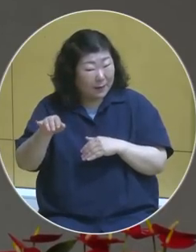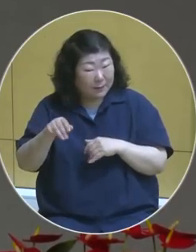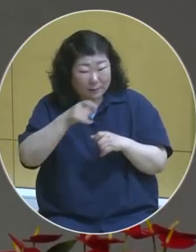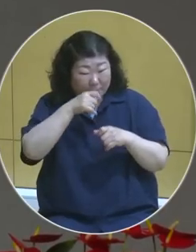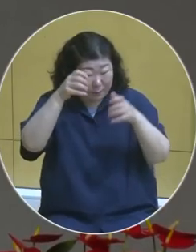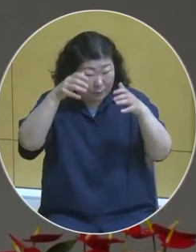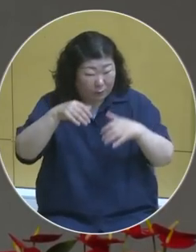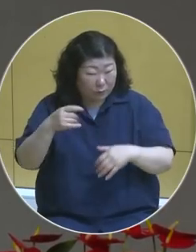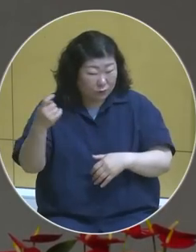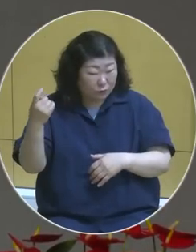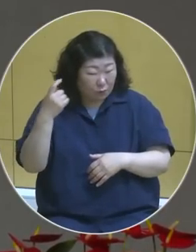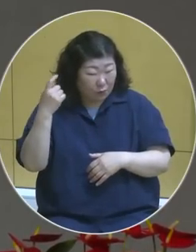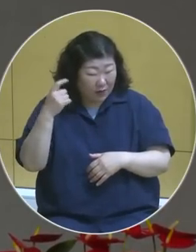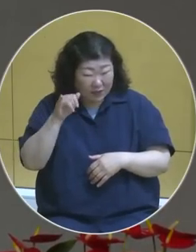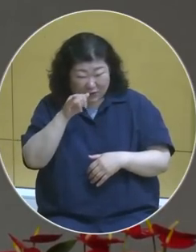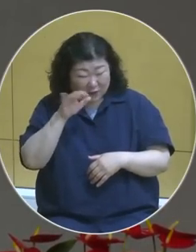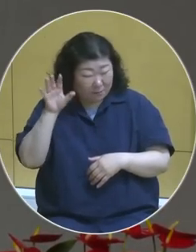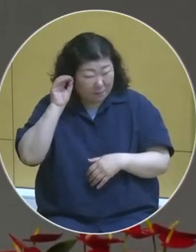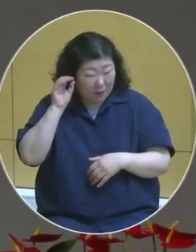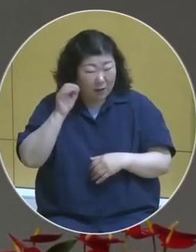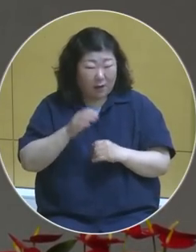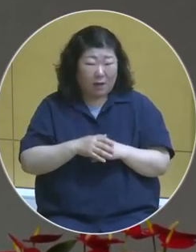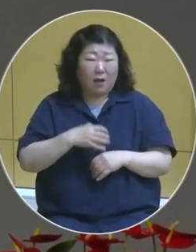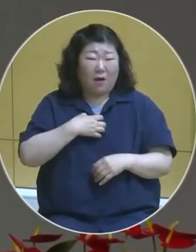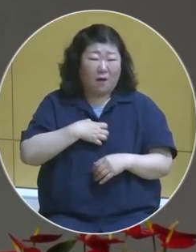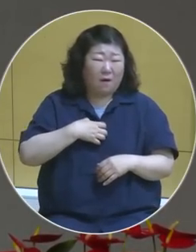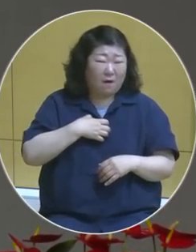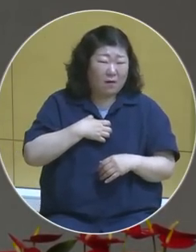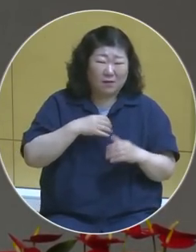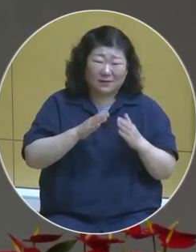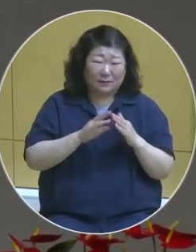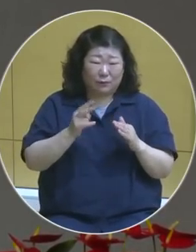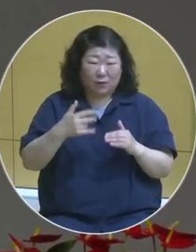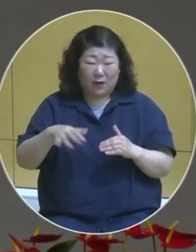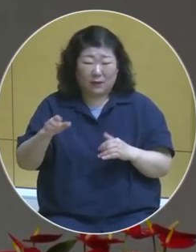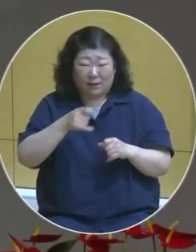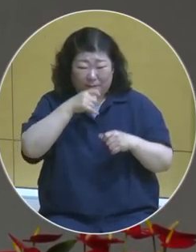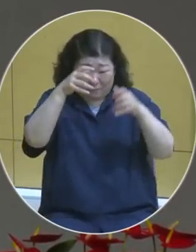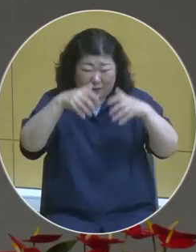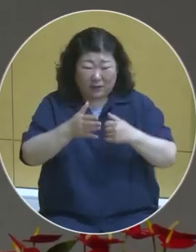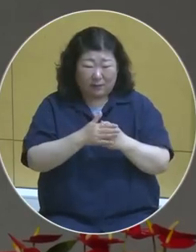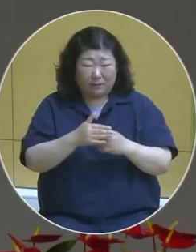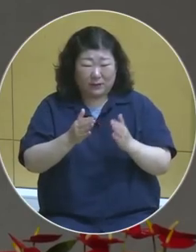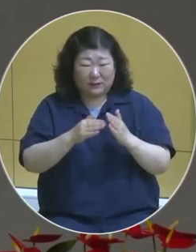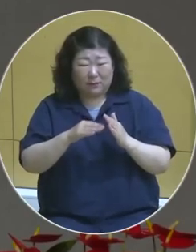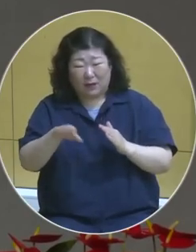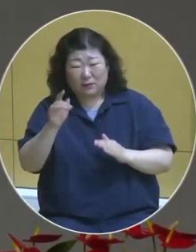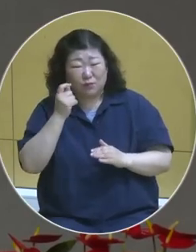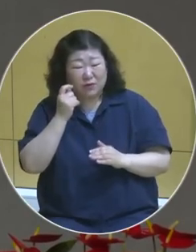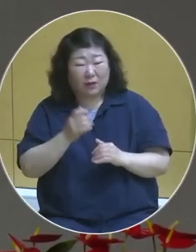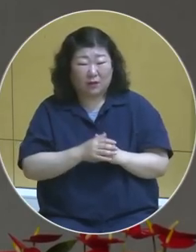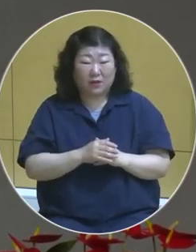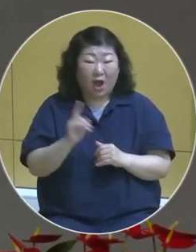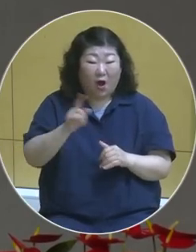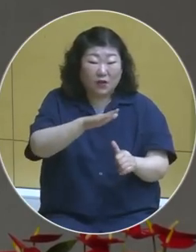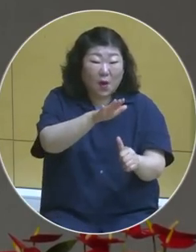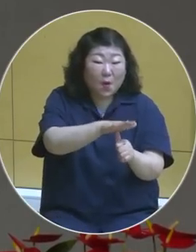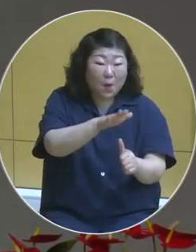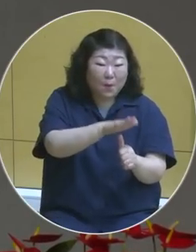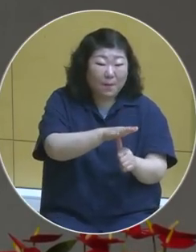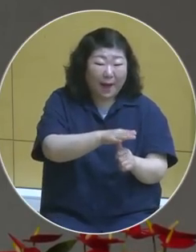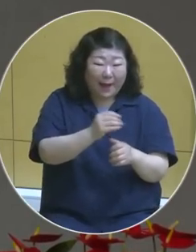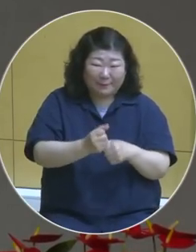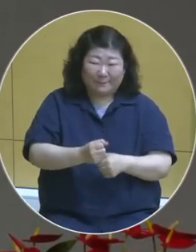이제 비가 막 쏟아지는데 이제 걱정이 생긴 거예요. 집에 가야 되는데 비가 내려서 갈 수가 없는 거예요. 근데 웬 소년이 우산을